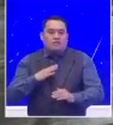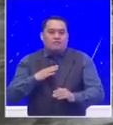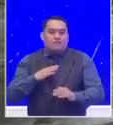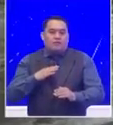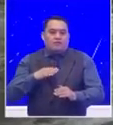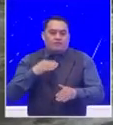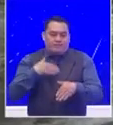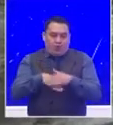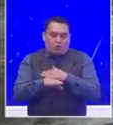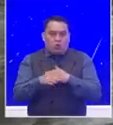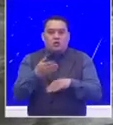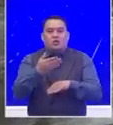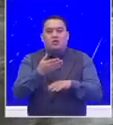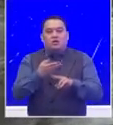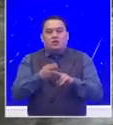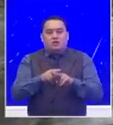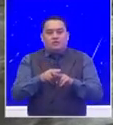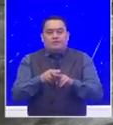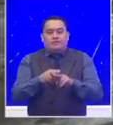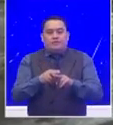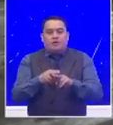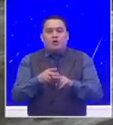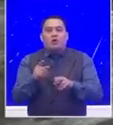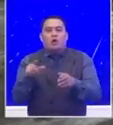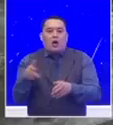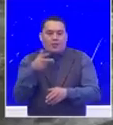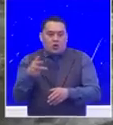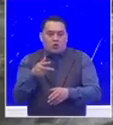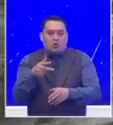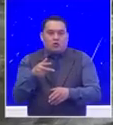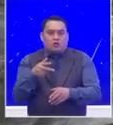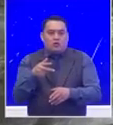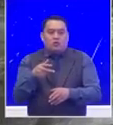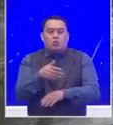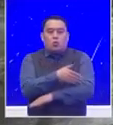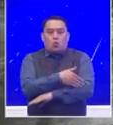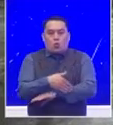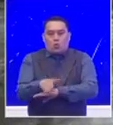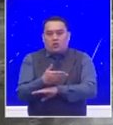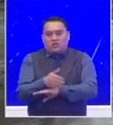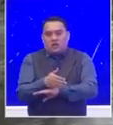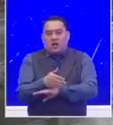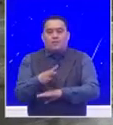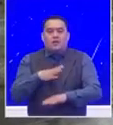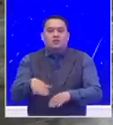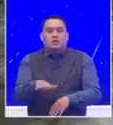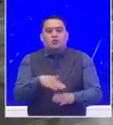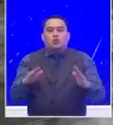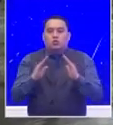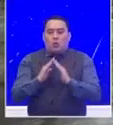зона и внутри подъезда. Те камеры, которые находятся на улице, они охватывают территорию